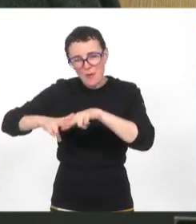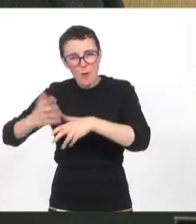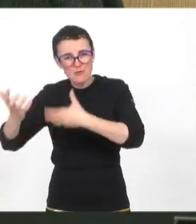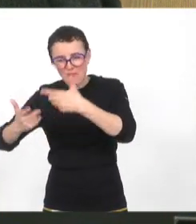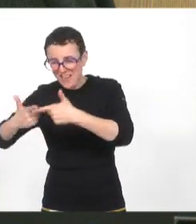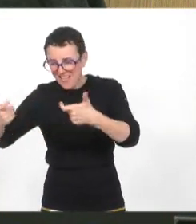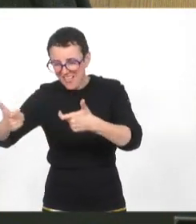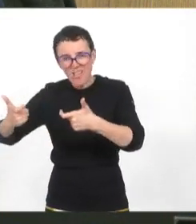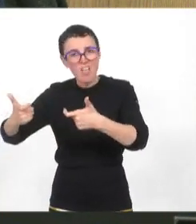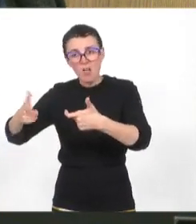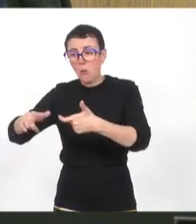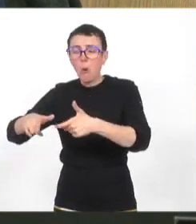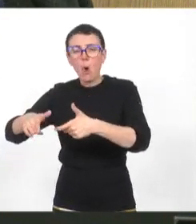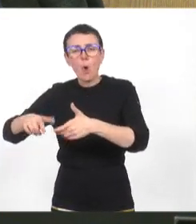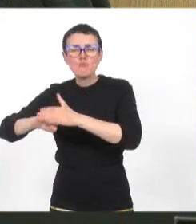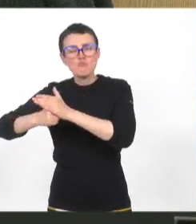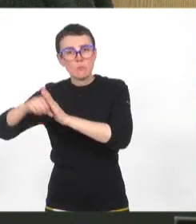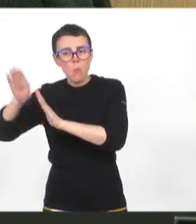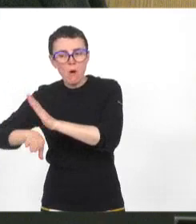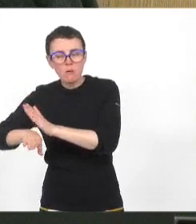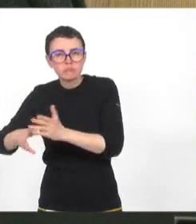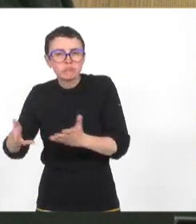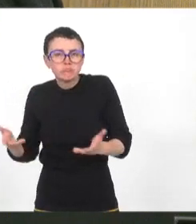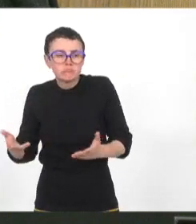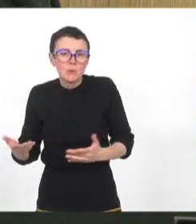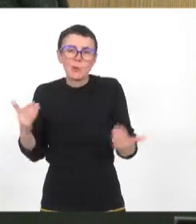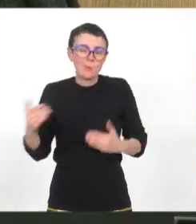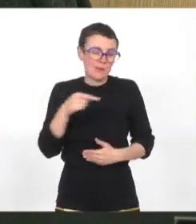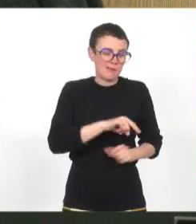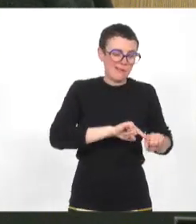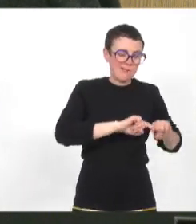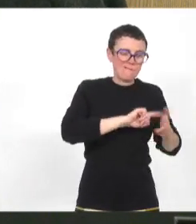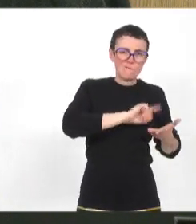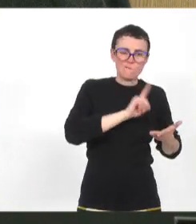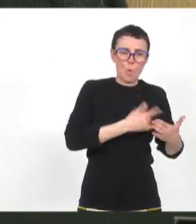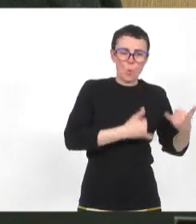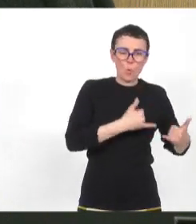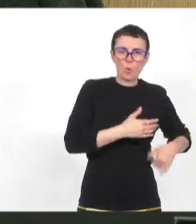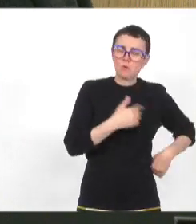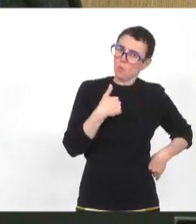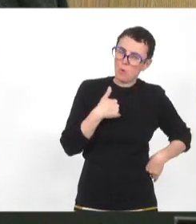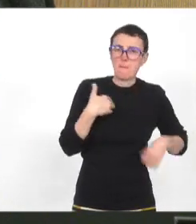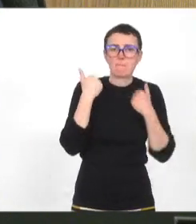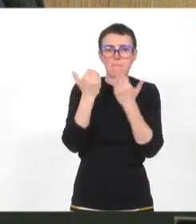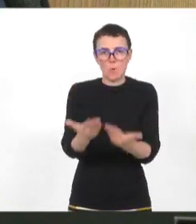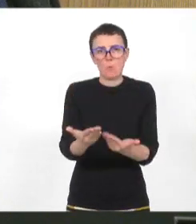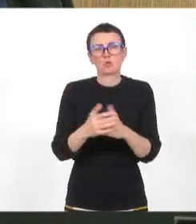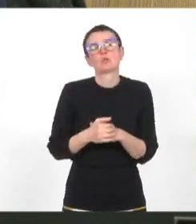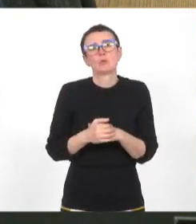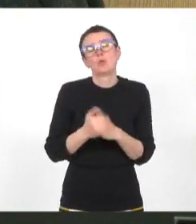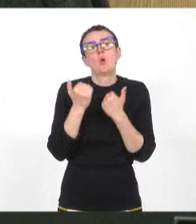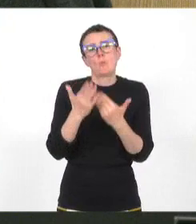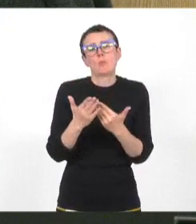auprès des communes. C'est pourquoi nous proposons de changer la formulation pour que l'AMEL ne finance que des projets qui